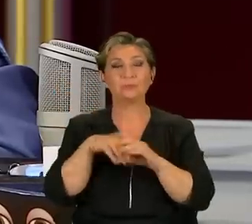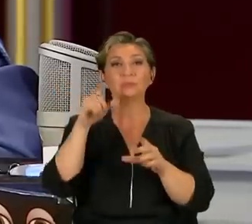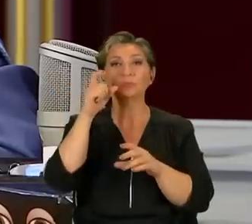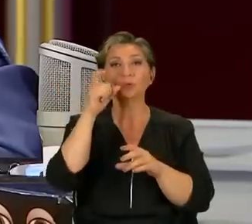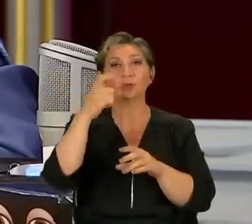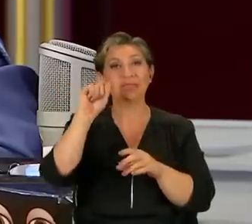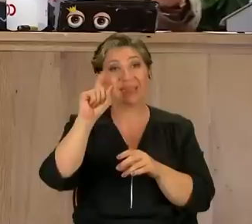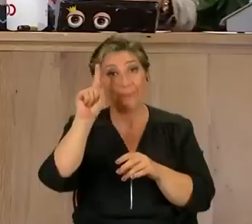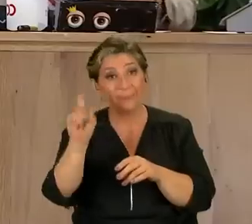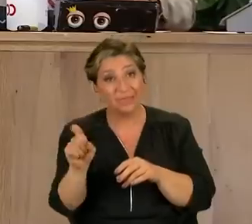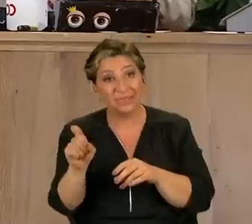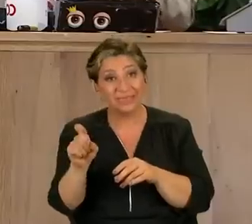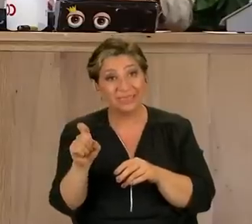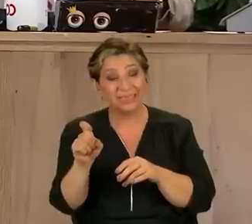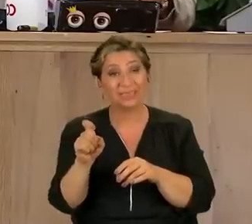90'lar mı?